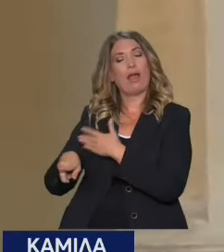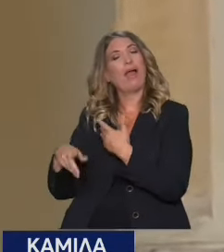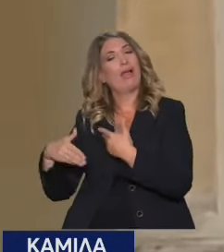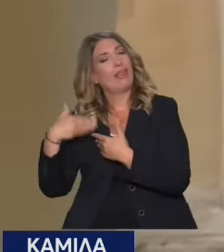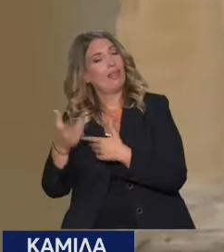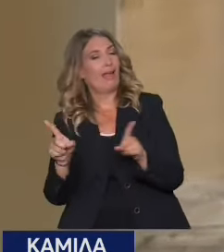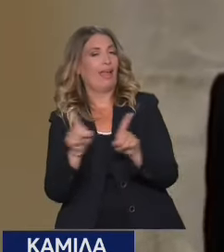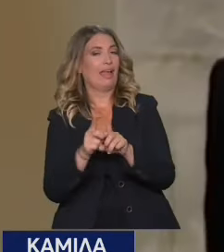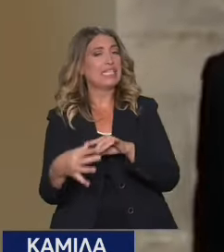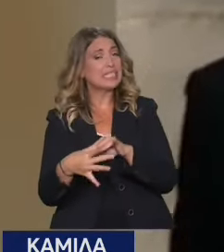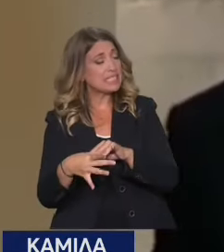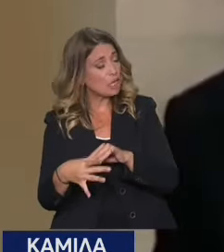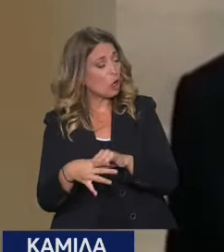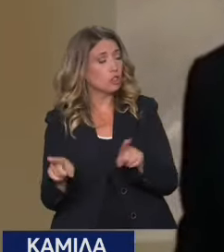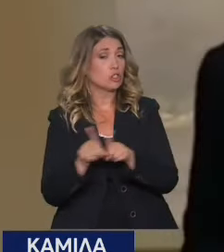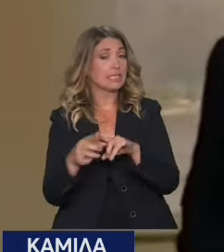σύζυγο.